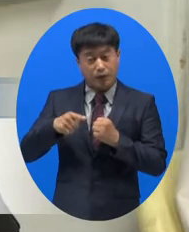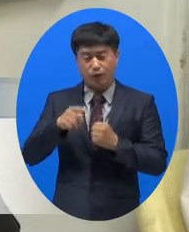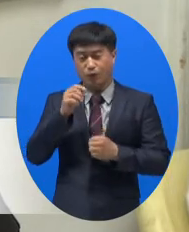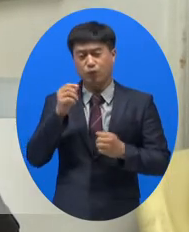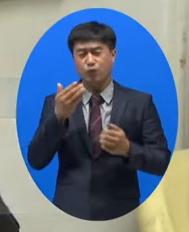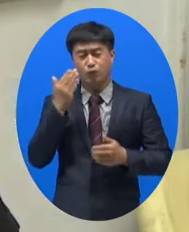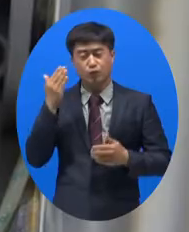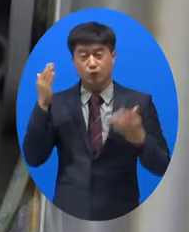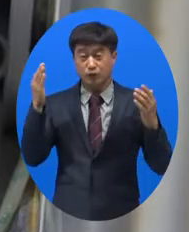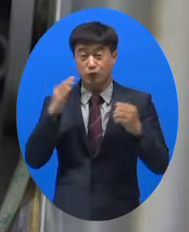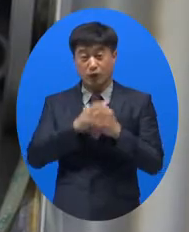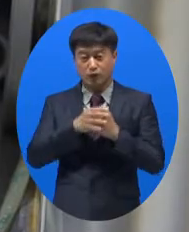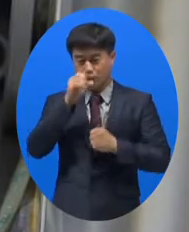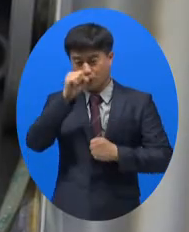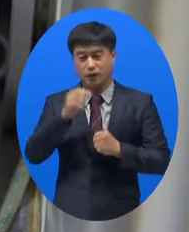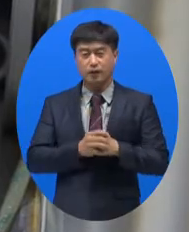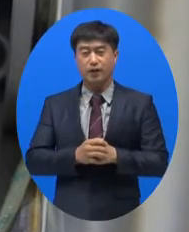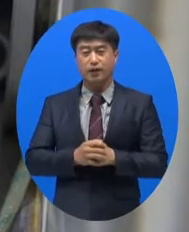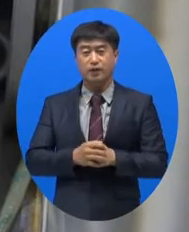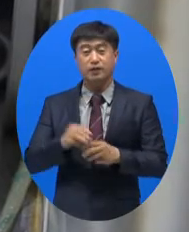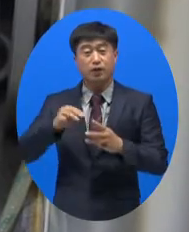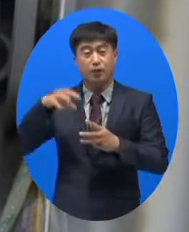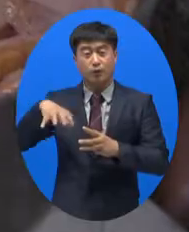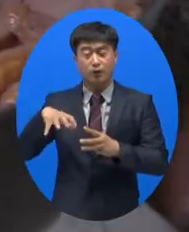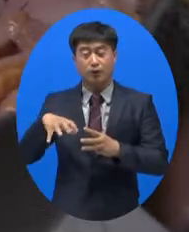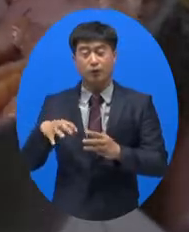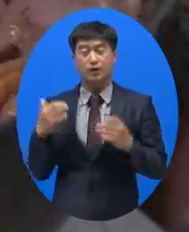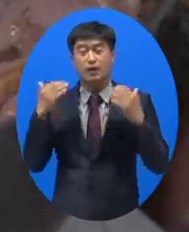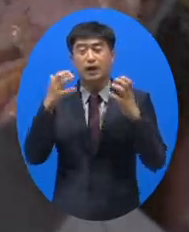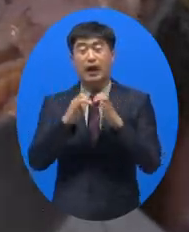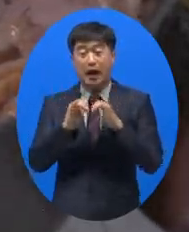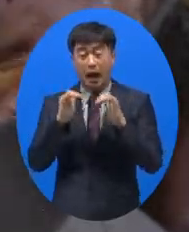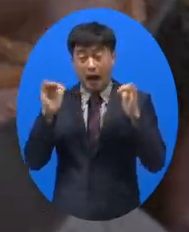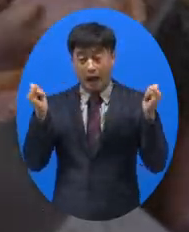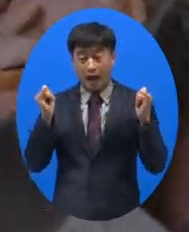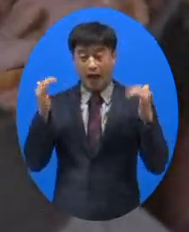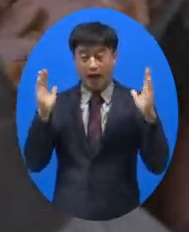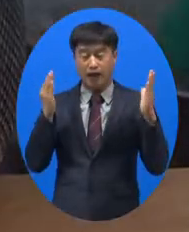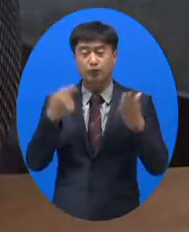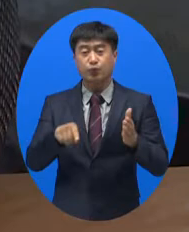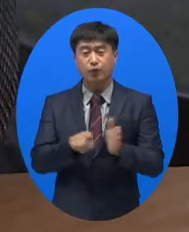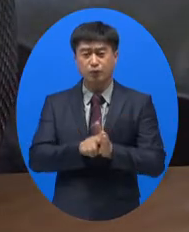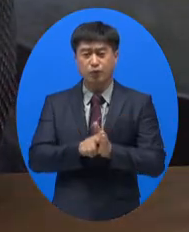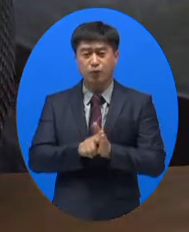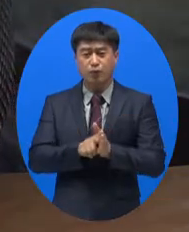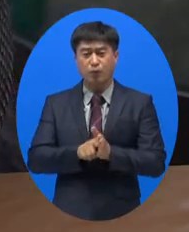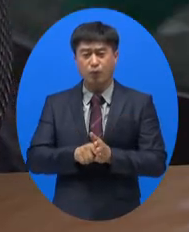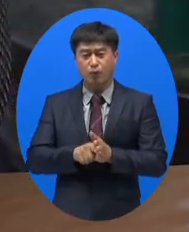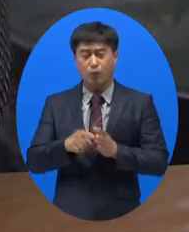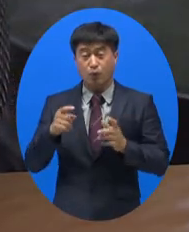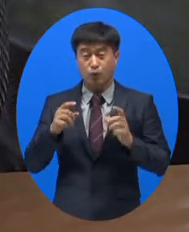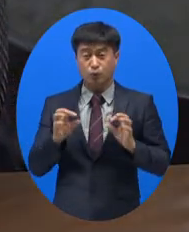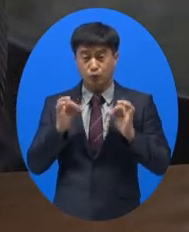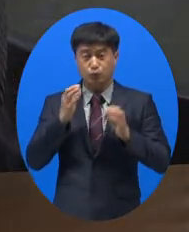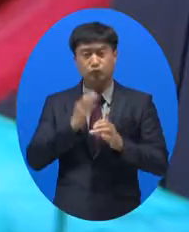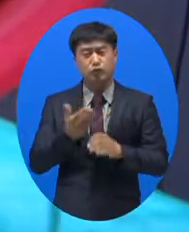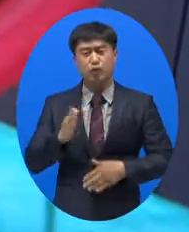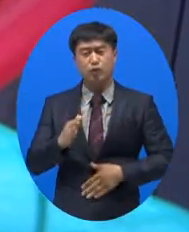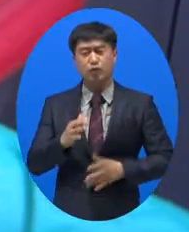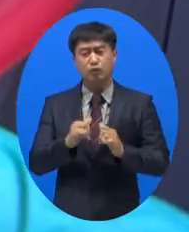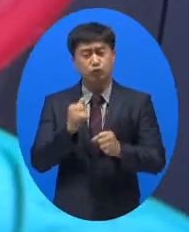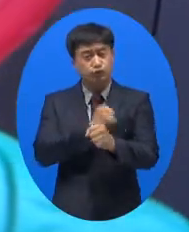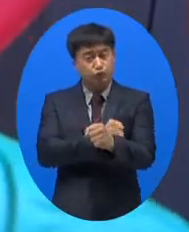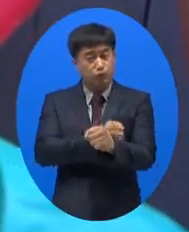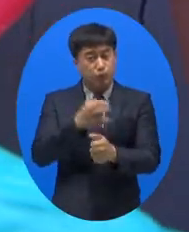거 여름 간식들. 센터에선 성장기 아이들을 위해 식단과 간식에 신경 쓰고 있지만 인건비 등을 제하고 나면 부족할